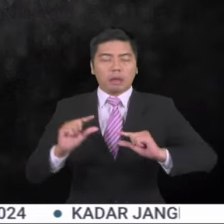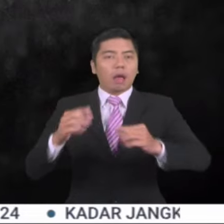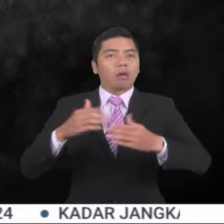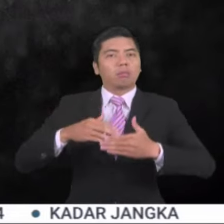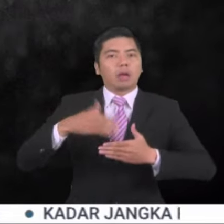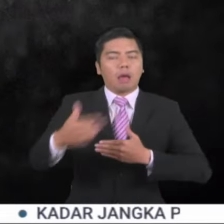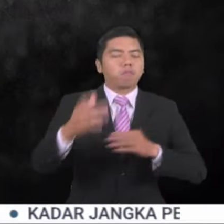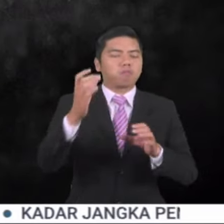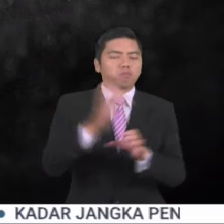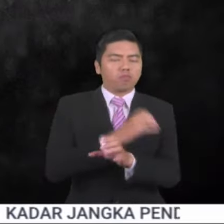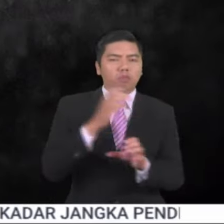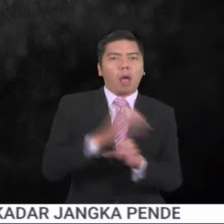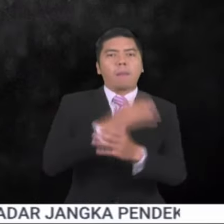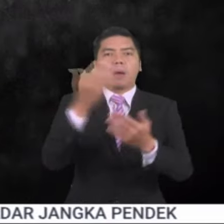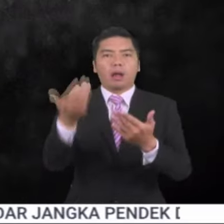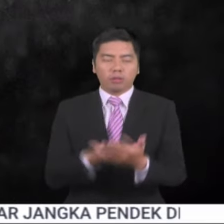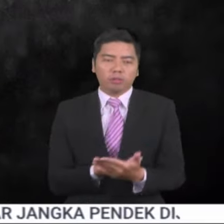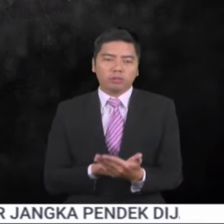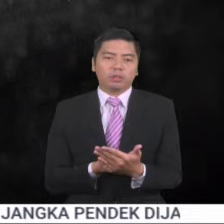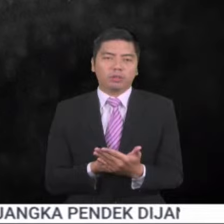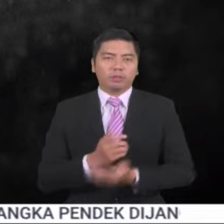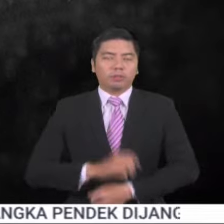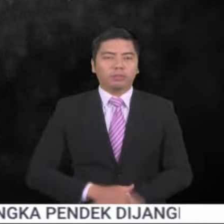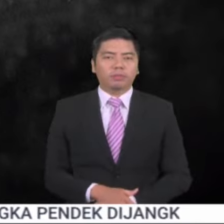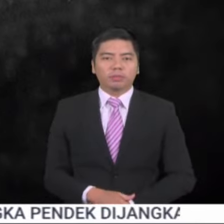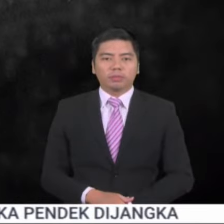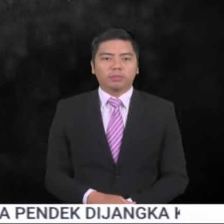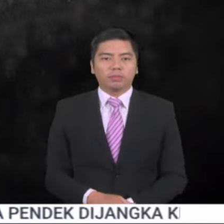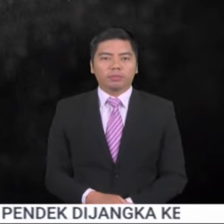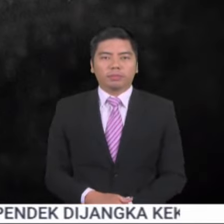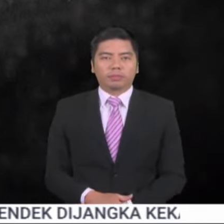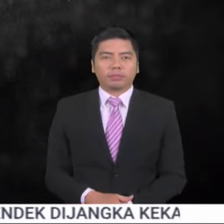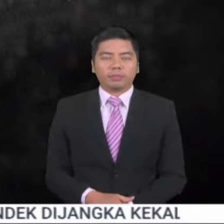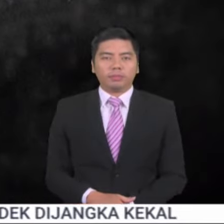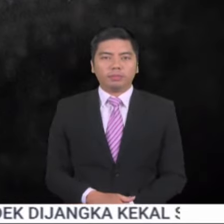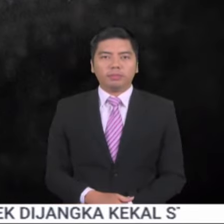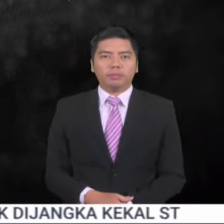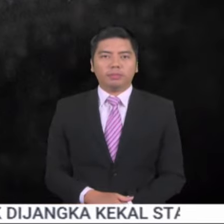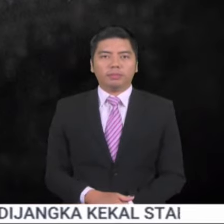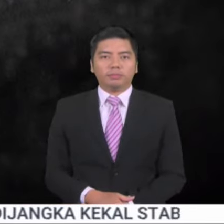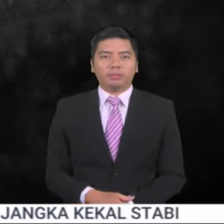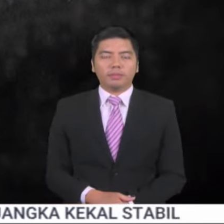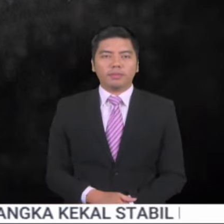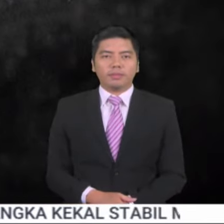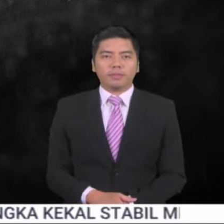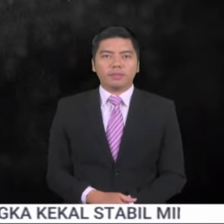menghadapi cabaran baharu. Syamimi Sarifan, RTM.